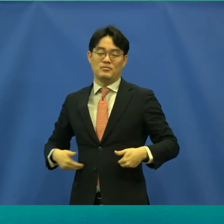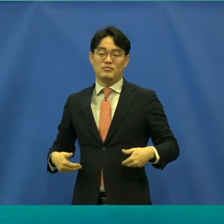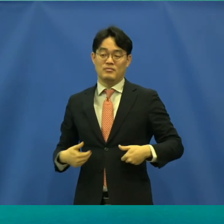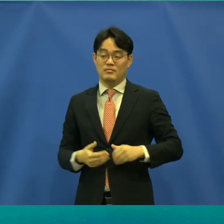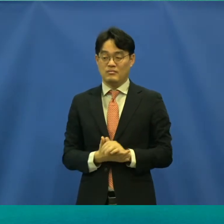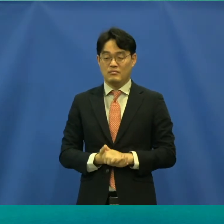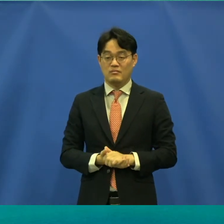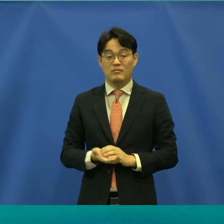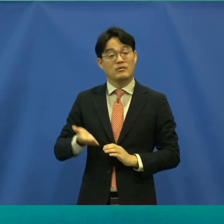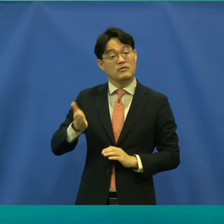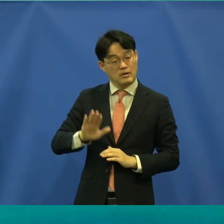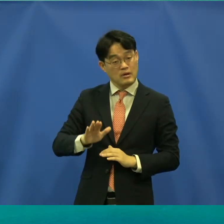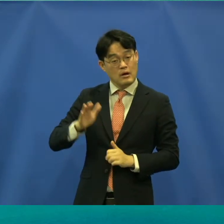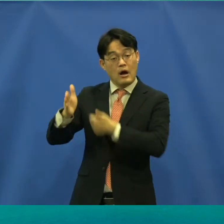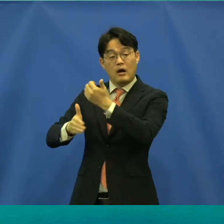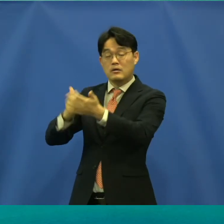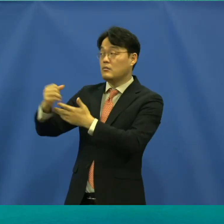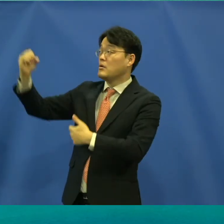끊겨버리는 것입니다.